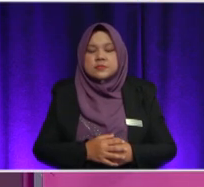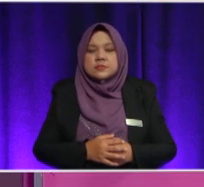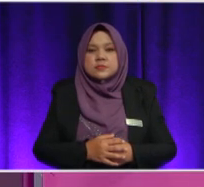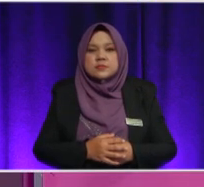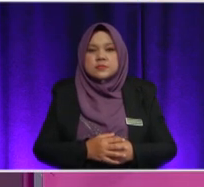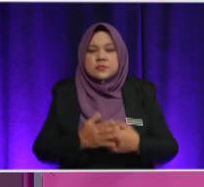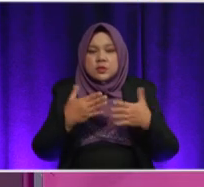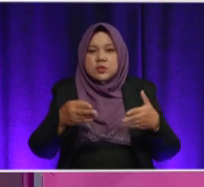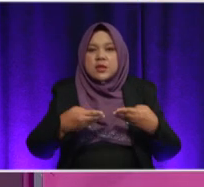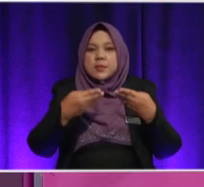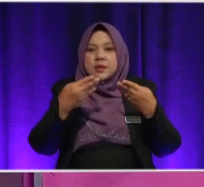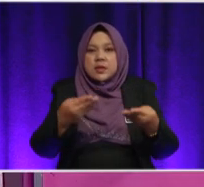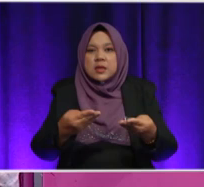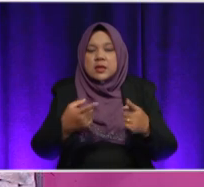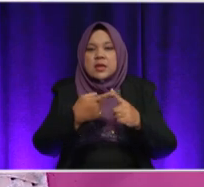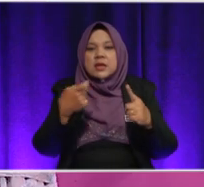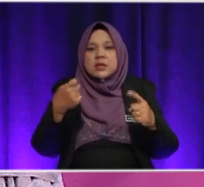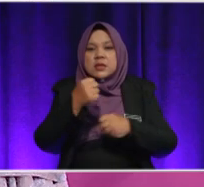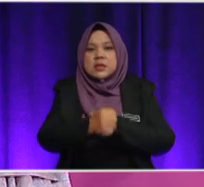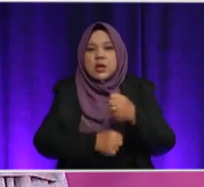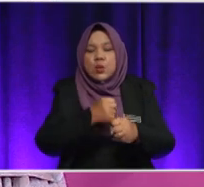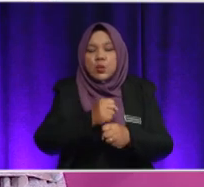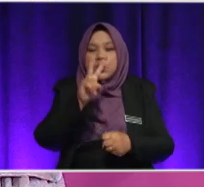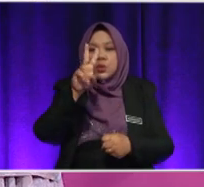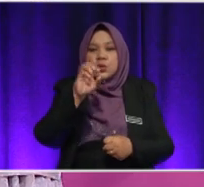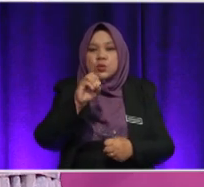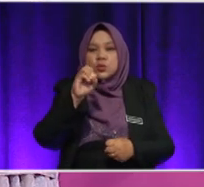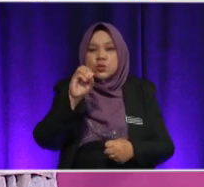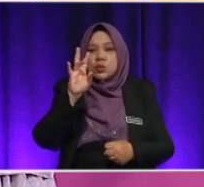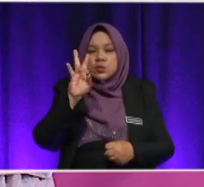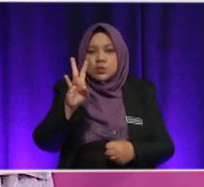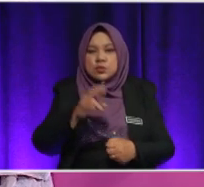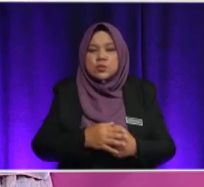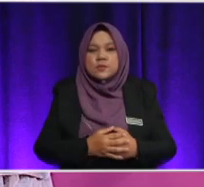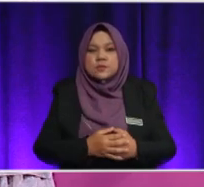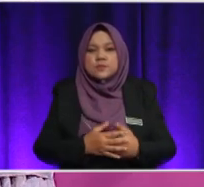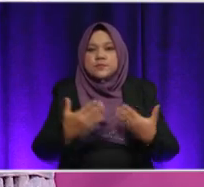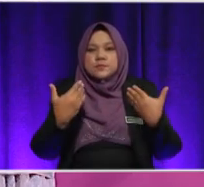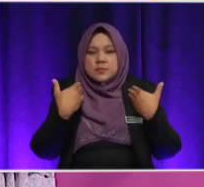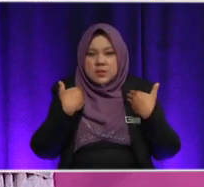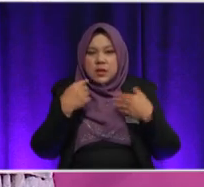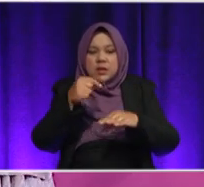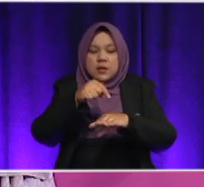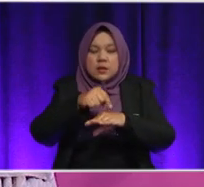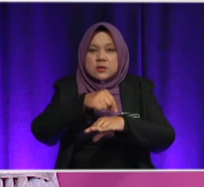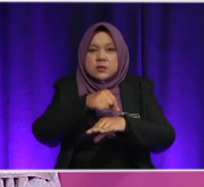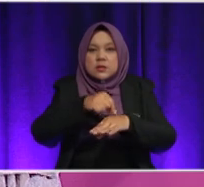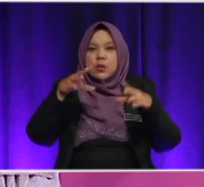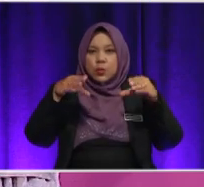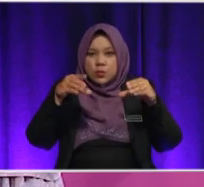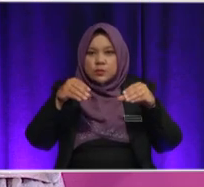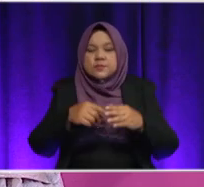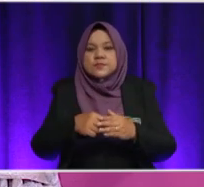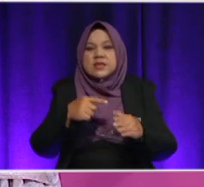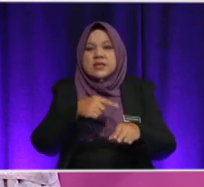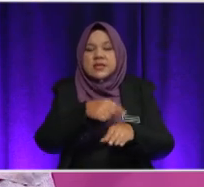yang yang telah ditawarkan sejak 2007 seperti akupuntur seperti urutan tadi